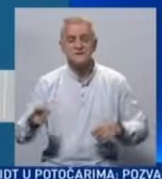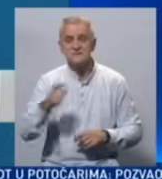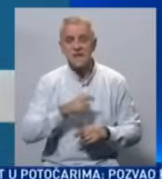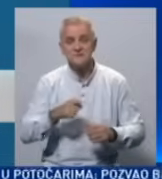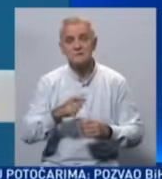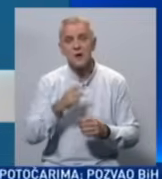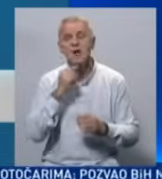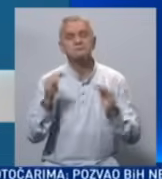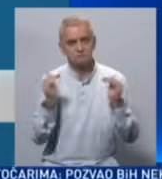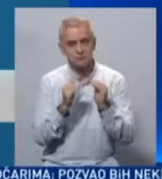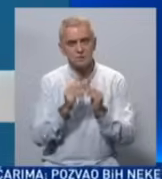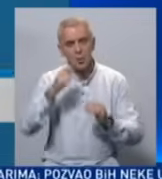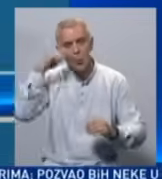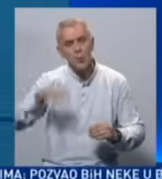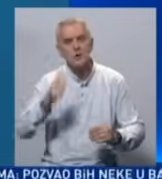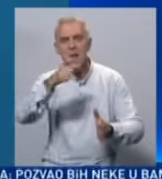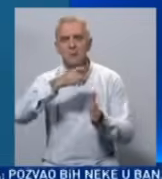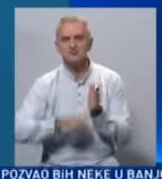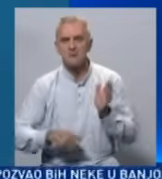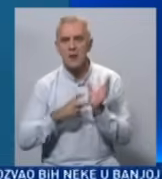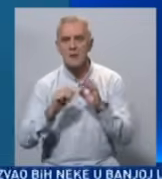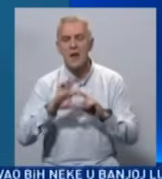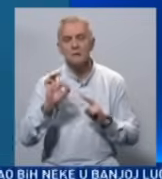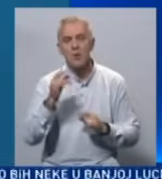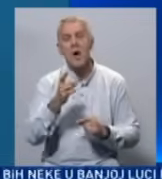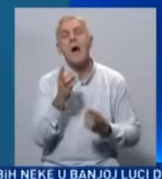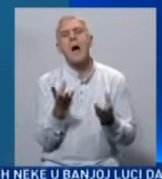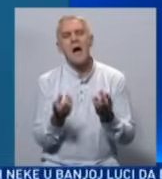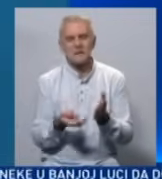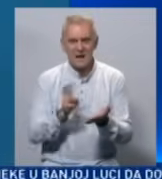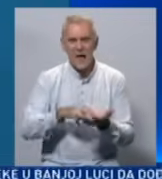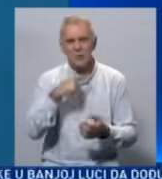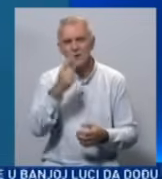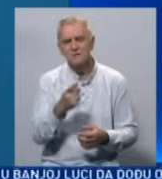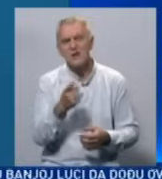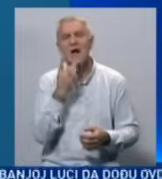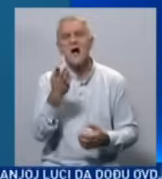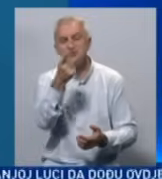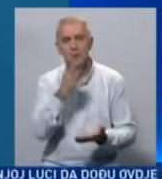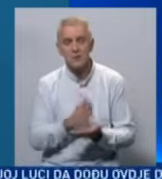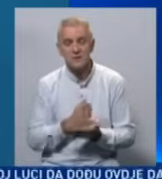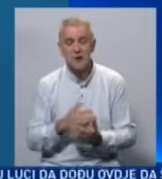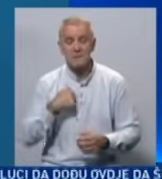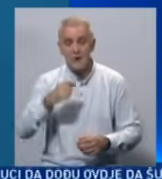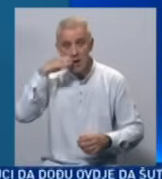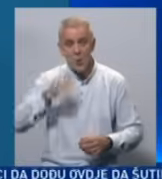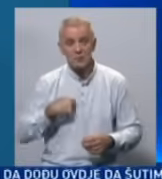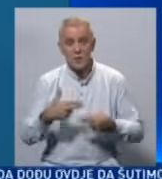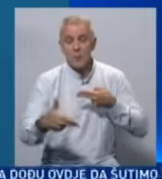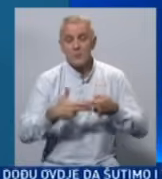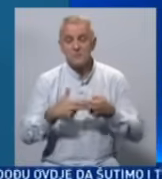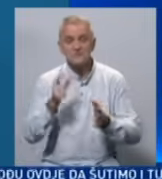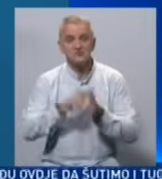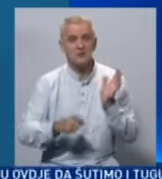postati članica. Međutim, prerano je tačno reći kada će se to dogoditi. Mogu reći da zajedno Ukrajinu približavamo članstvu u NATO.